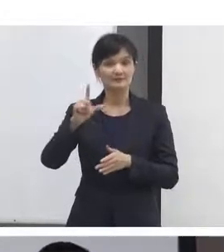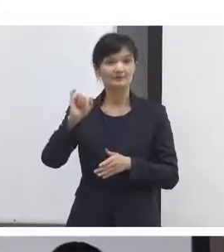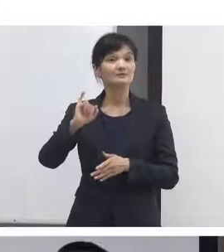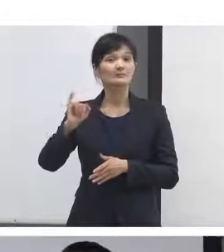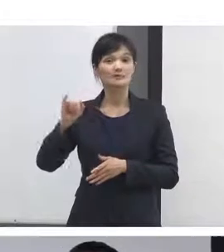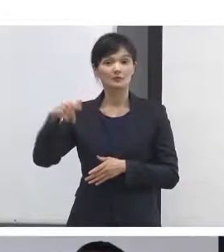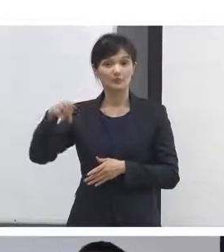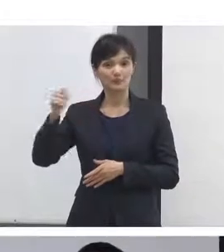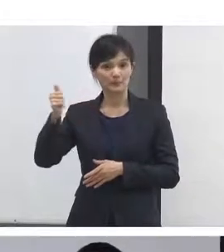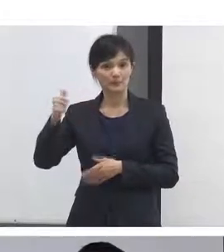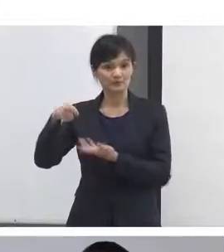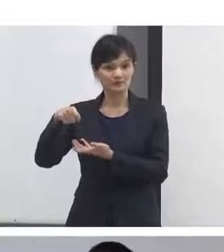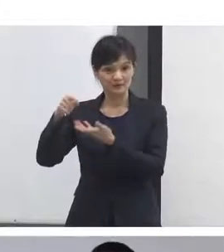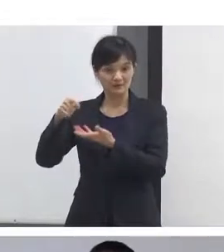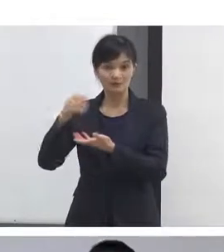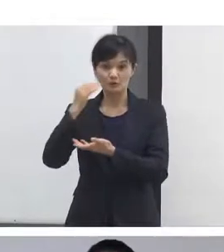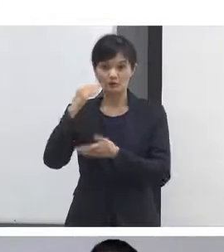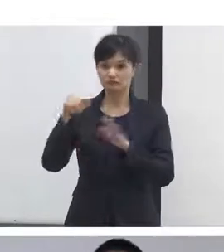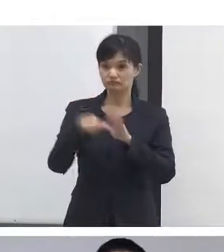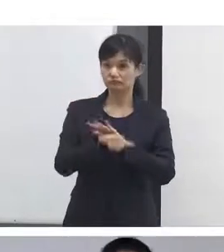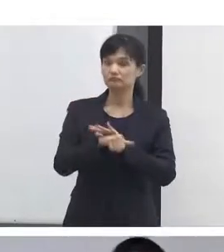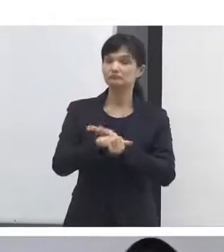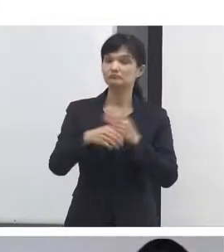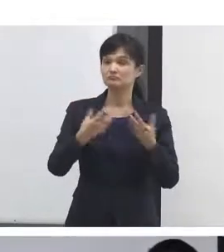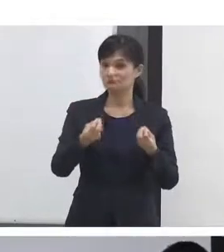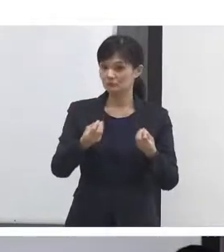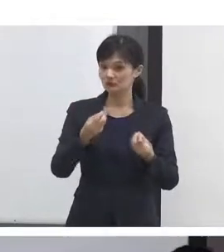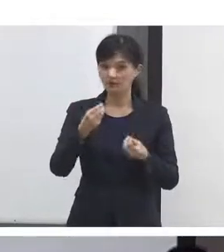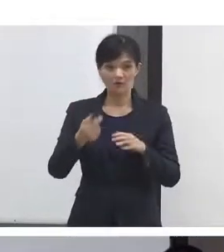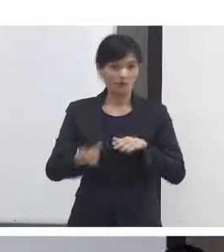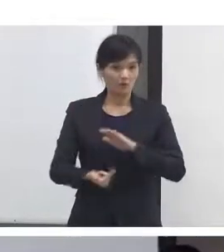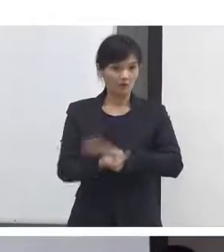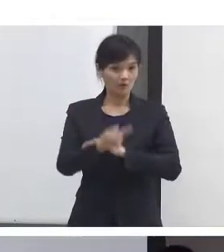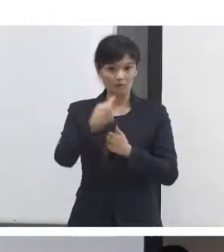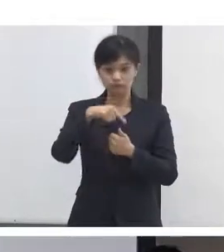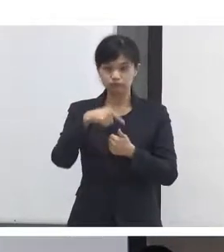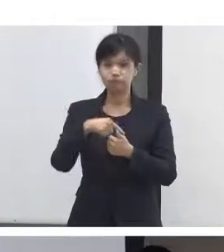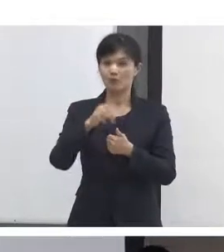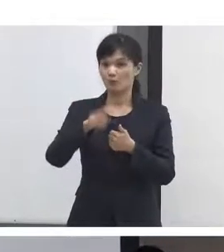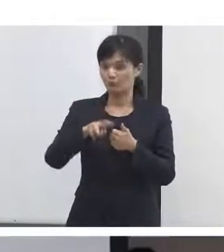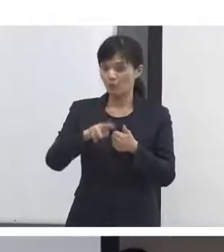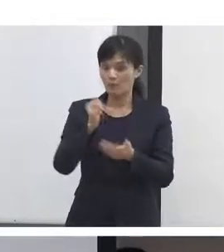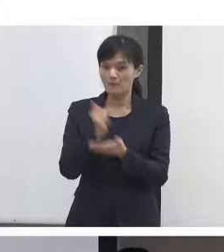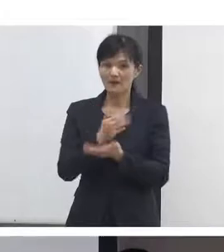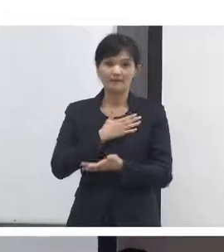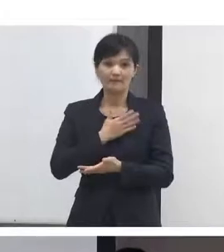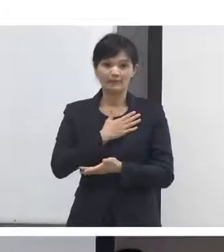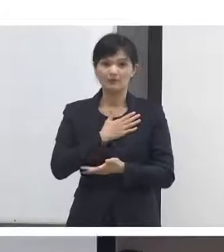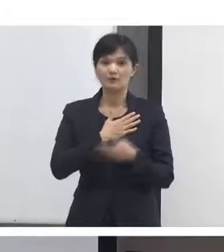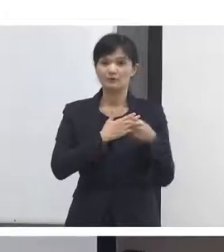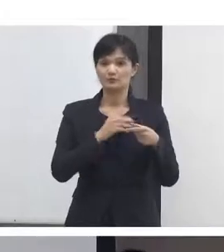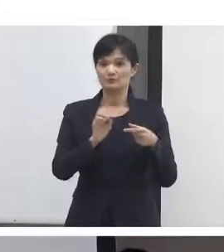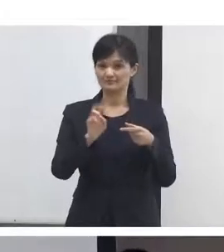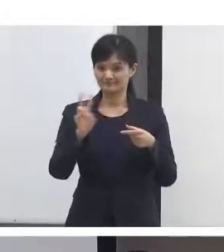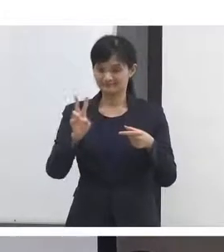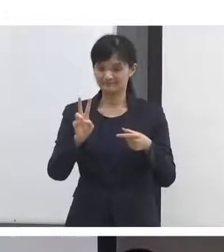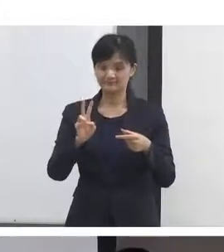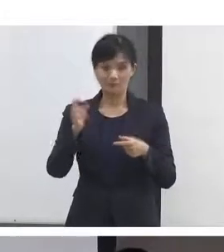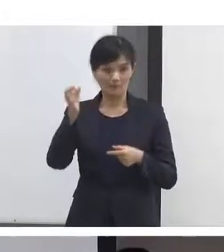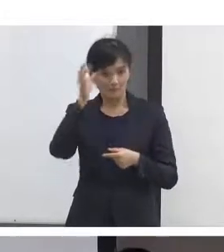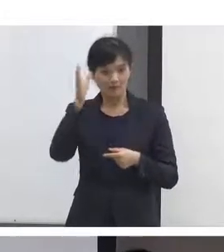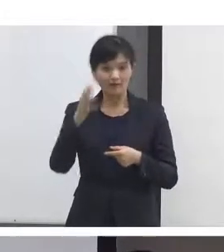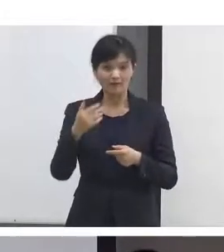就是。如果你没有来过，你要知道说快速知道什么是 G0V， 你没有时间一年半载去了解 G0V 的话，你要快速了解怎么了